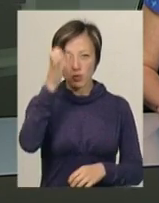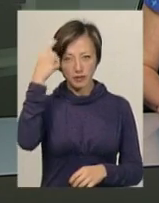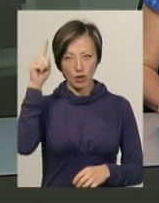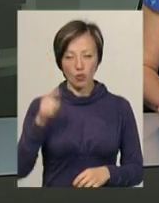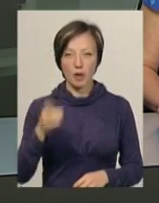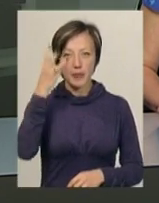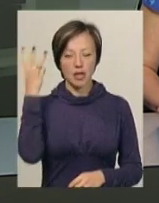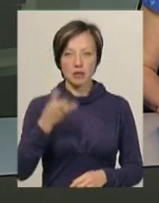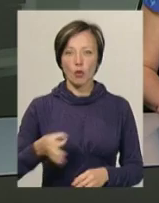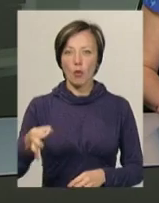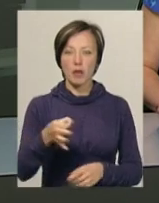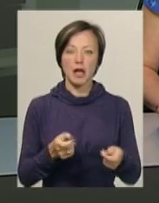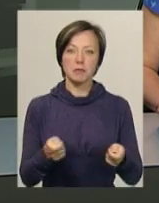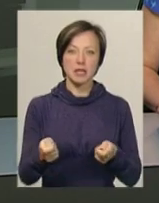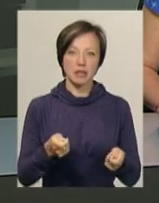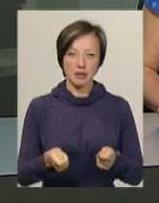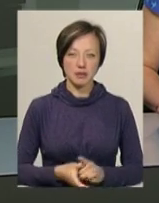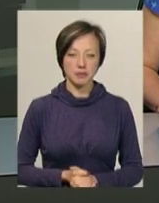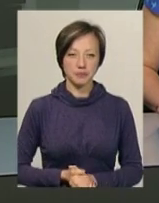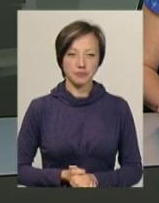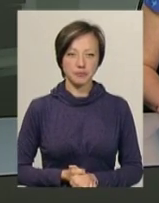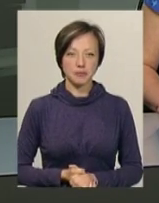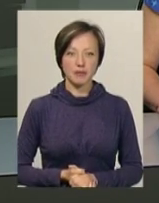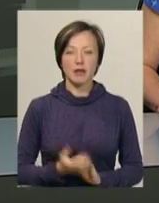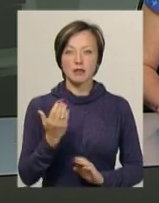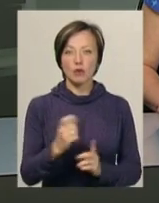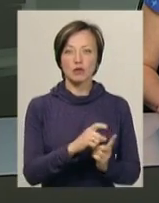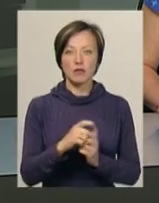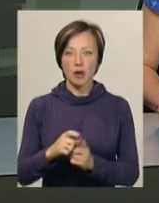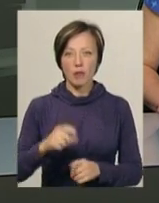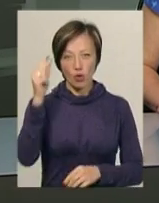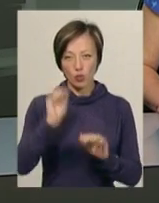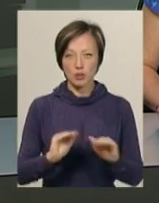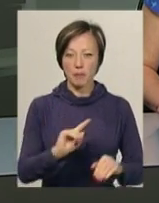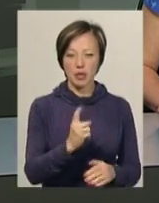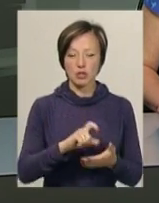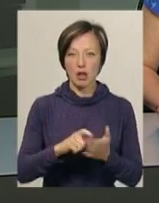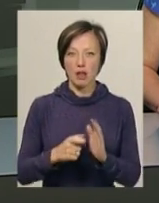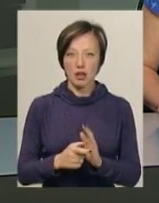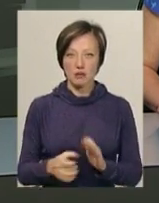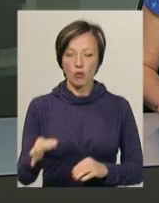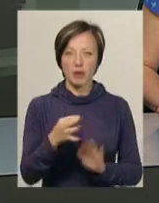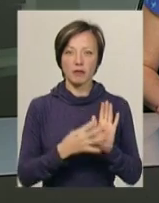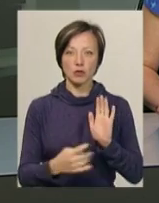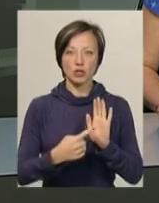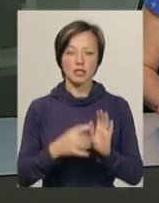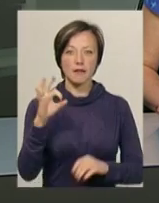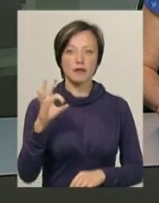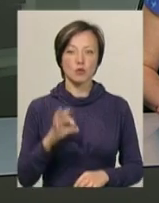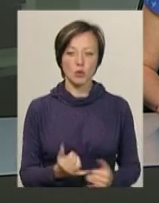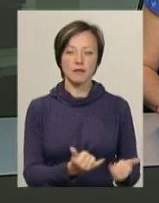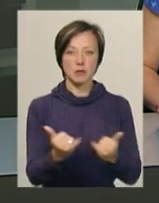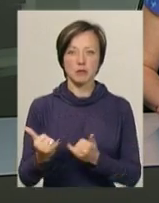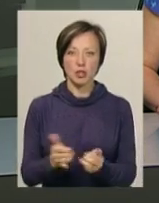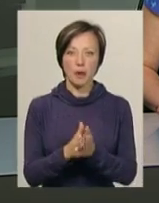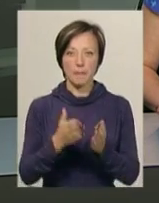та науки Хмельницької облдержадміністрації Олег Фасоля. За його словами, учні перших класів Хмельниччини на 96%